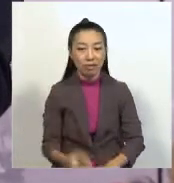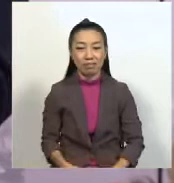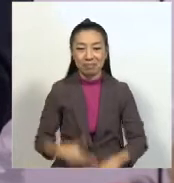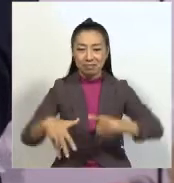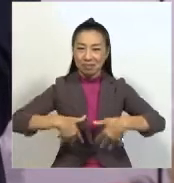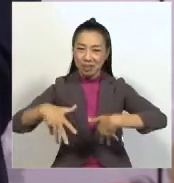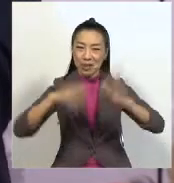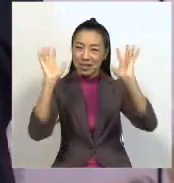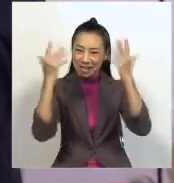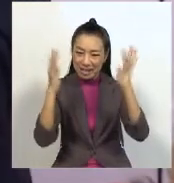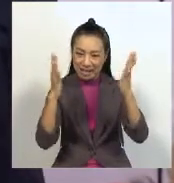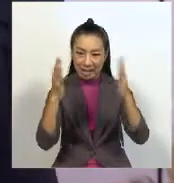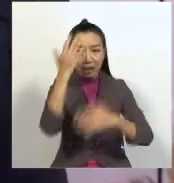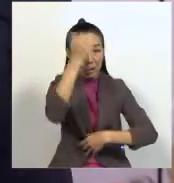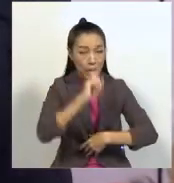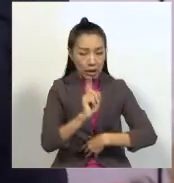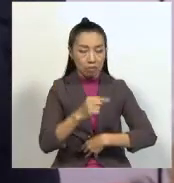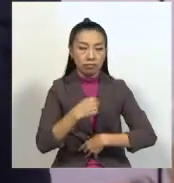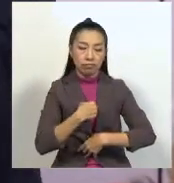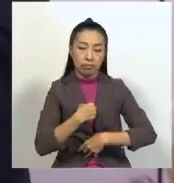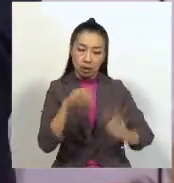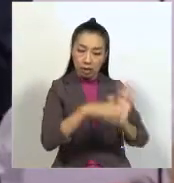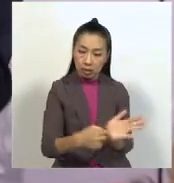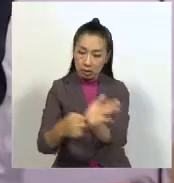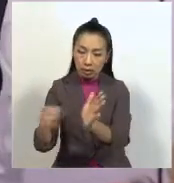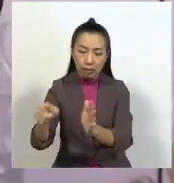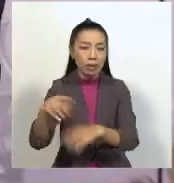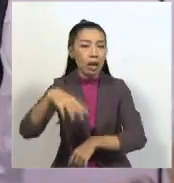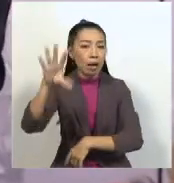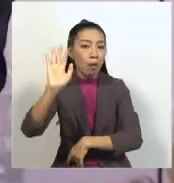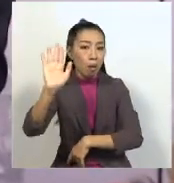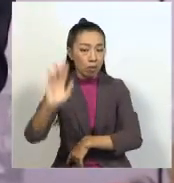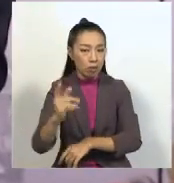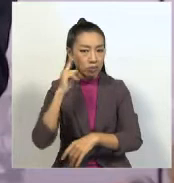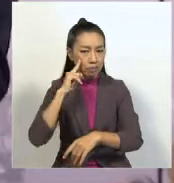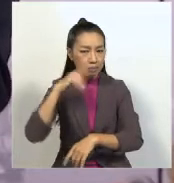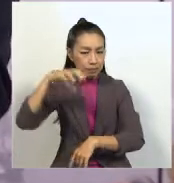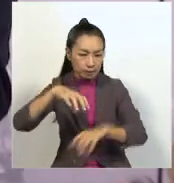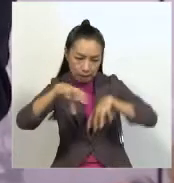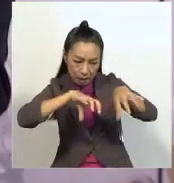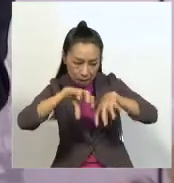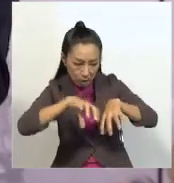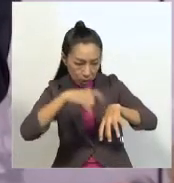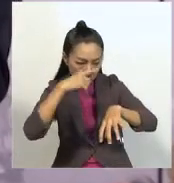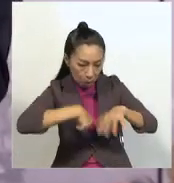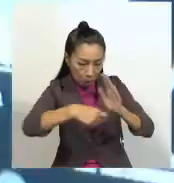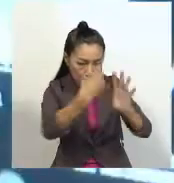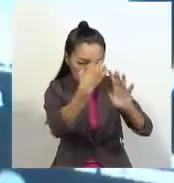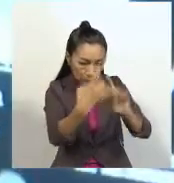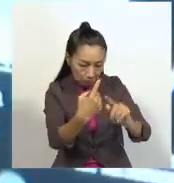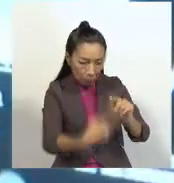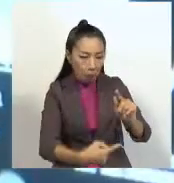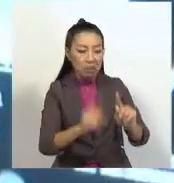เขามีหลายหัวข้อด้วยกันที่เขาเอาตรงนี้มาจัดลำดับนะเราถือเป็นระดับ6ของโลกและเป็นหนึ่งในอาเซียนนะครับ